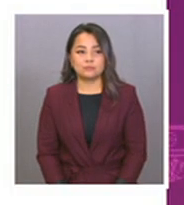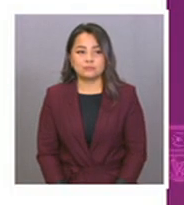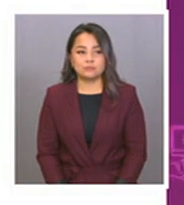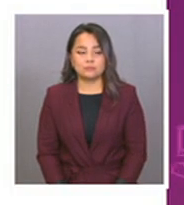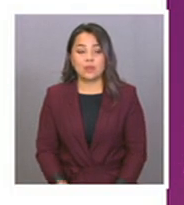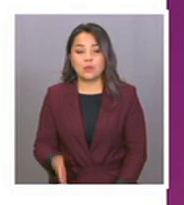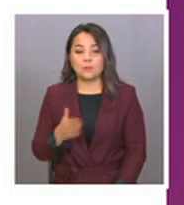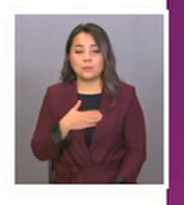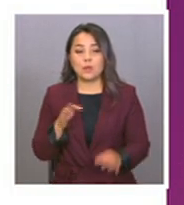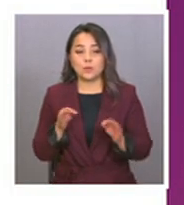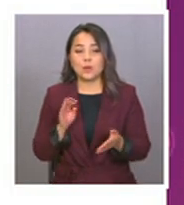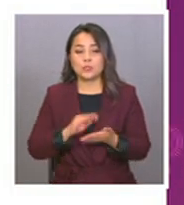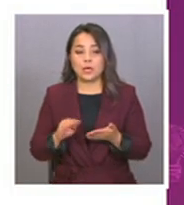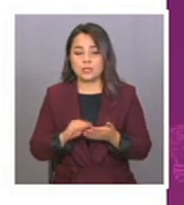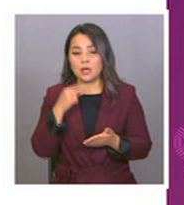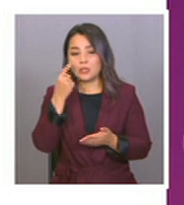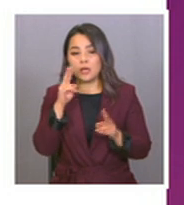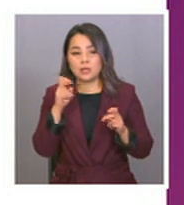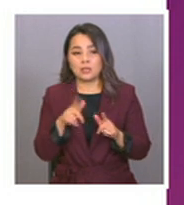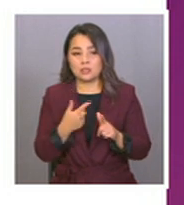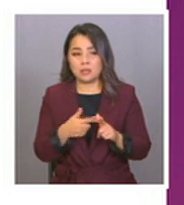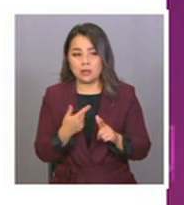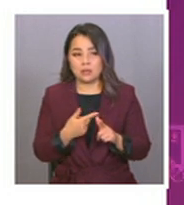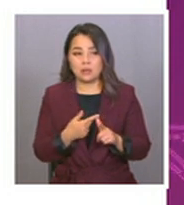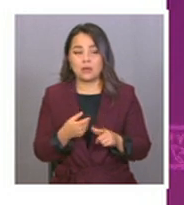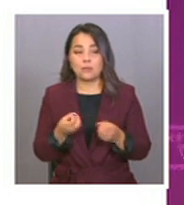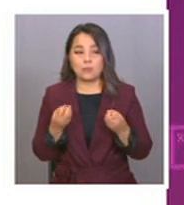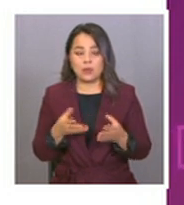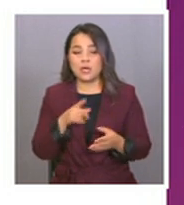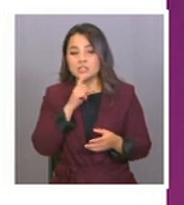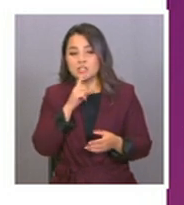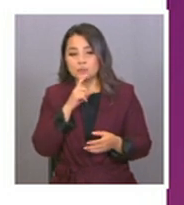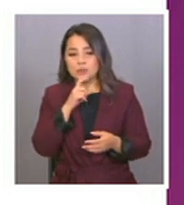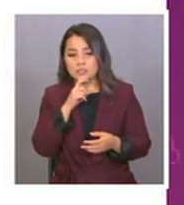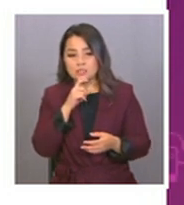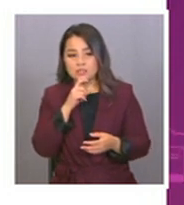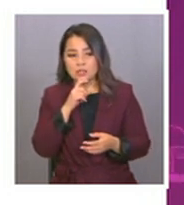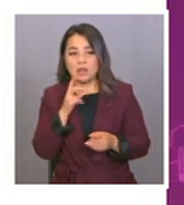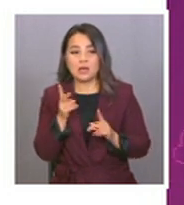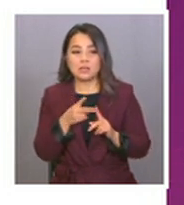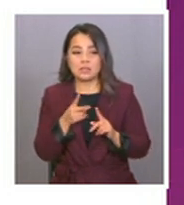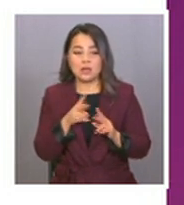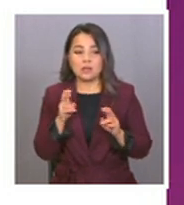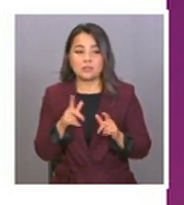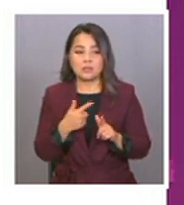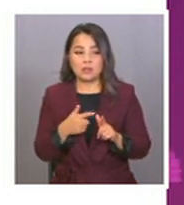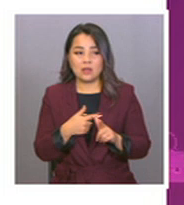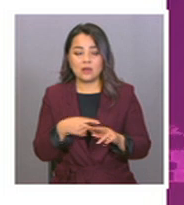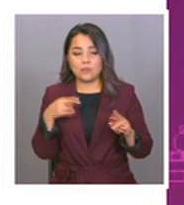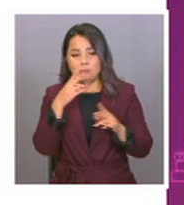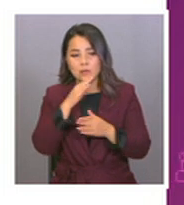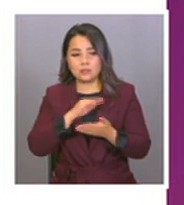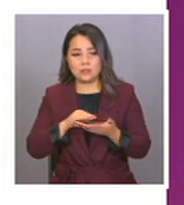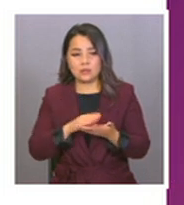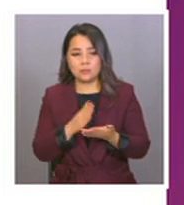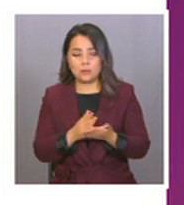Бізде дұрыс жазылған түрі атауы кәдімгі шимпанзе. Келесі түрі атауы қате жазылған